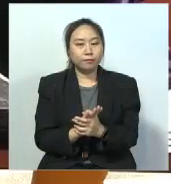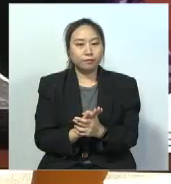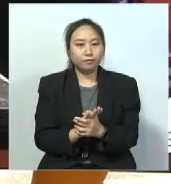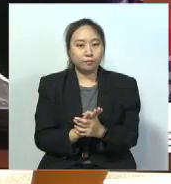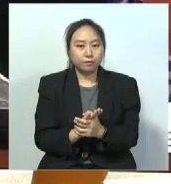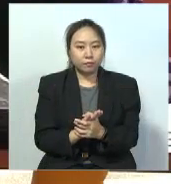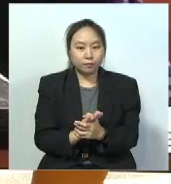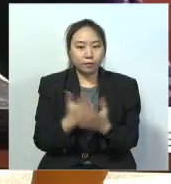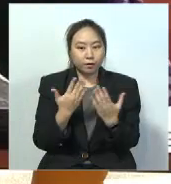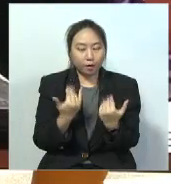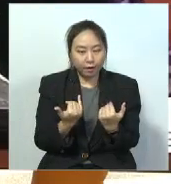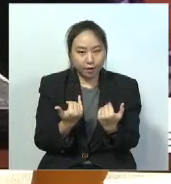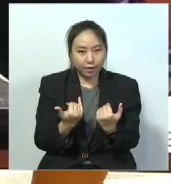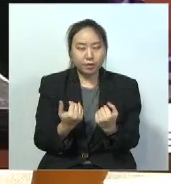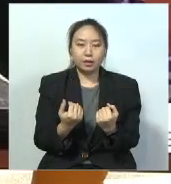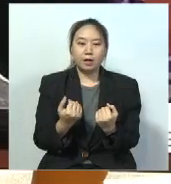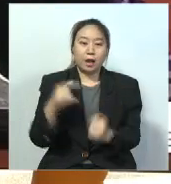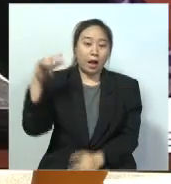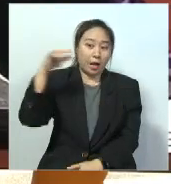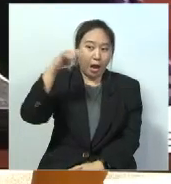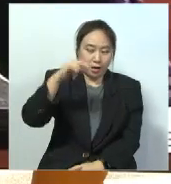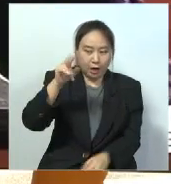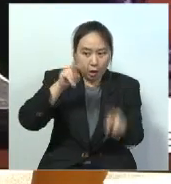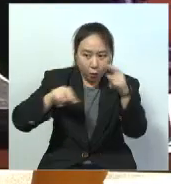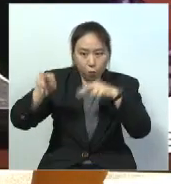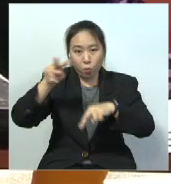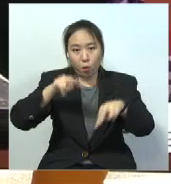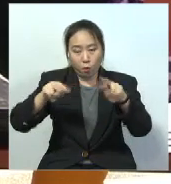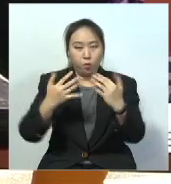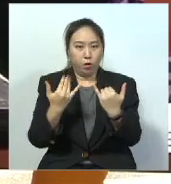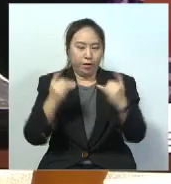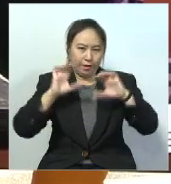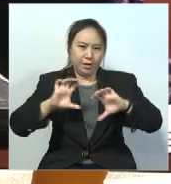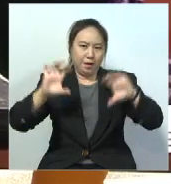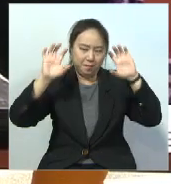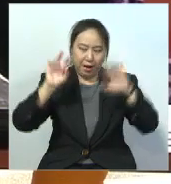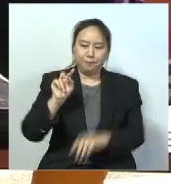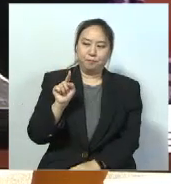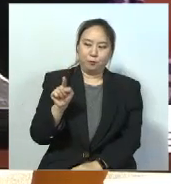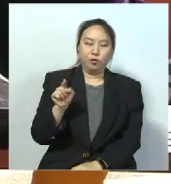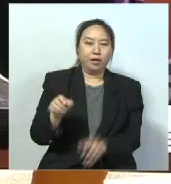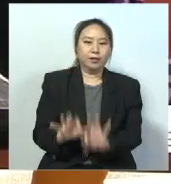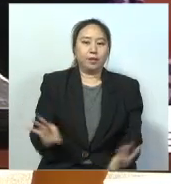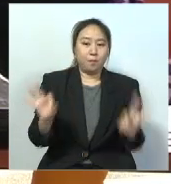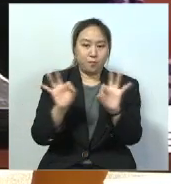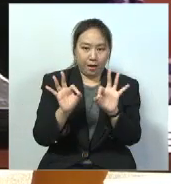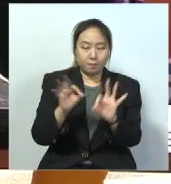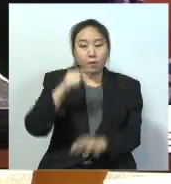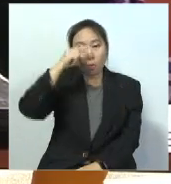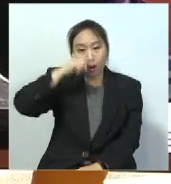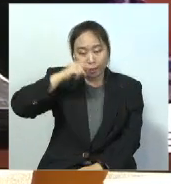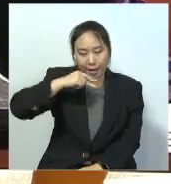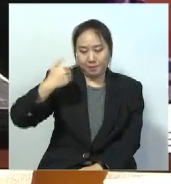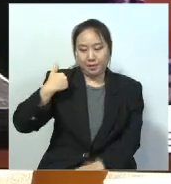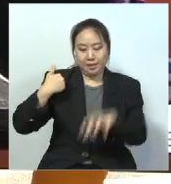รื่องของการควบคุมการจราจรทางอากาศตอนนี้ถือว่ารัฐเองก็ให้ความสำคัญค่อนข้างเยอะนะฮะ ใช่ค่ะเพราะว่าบ้านเราเนี่ยหลาย